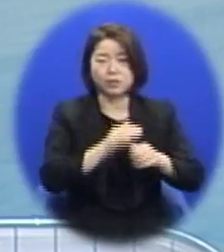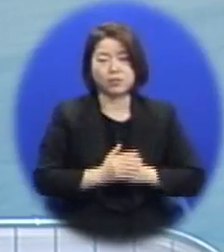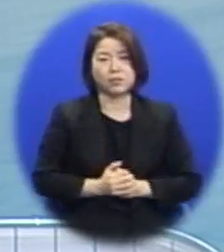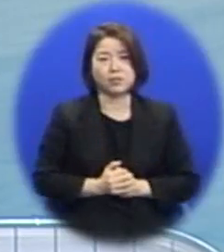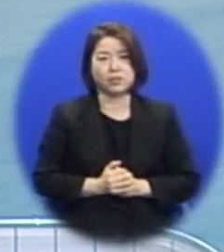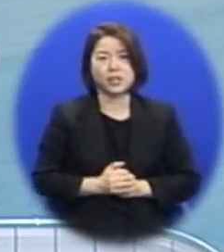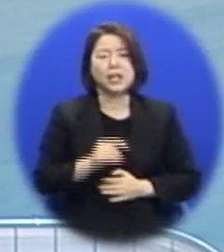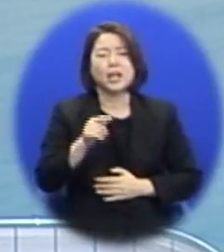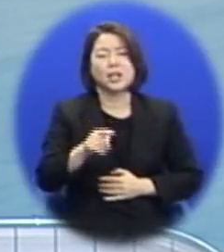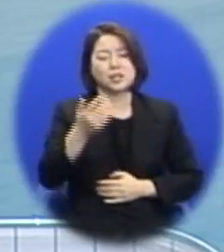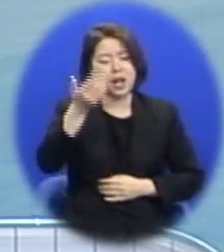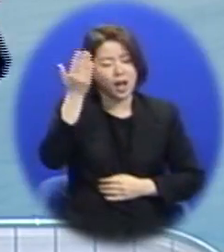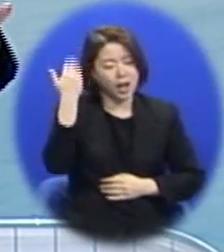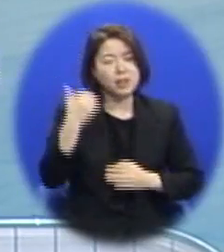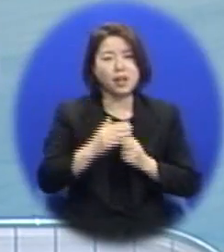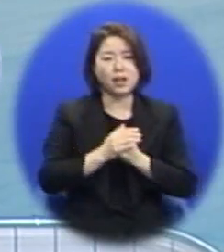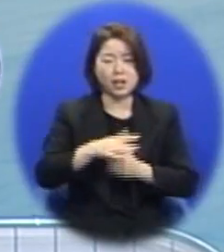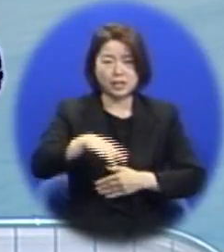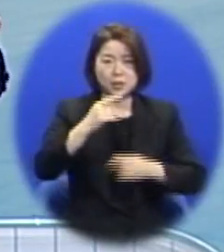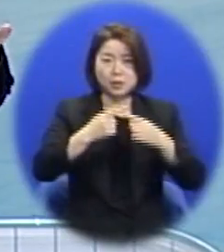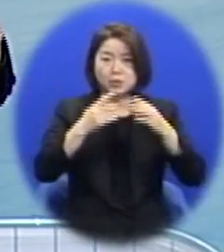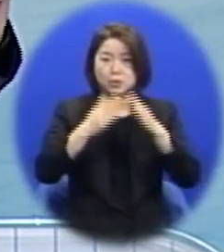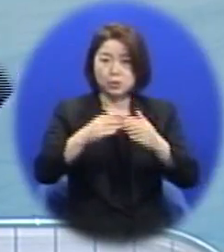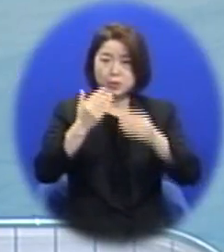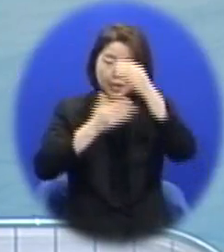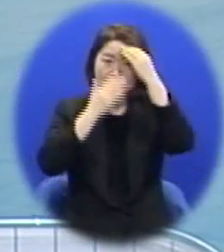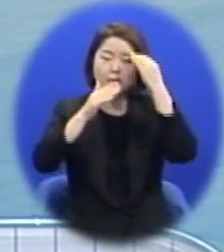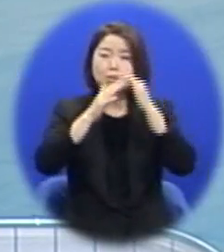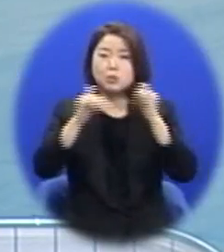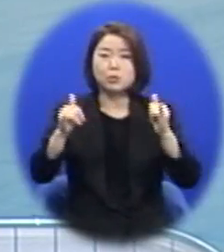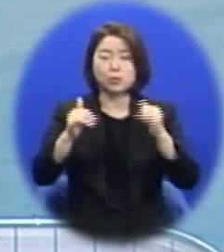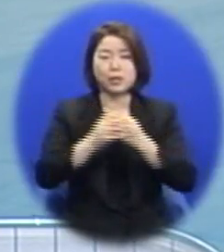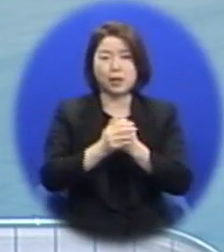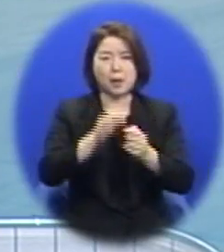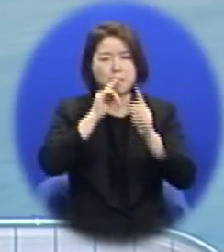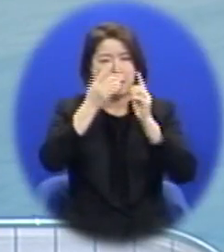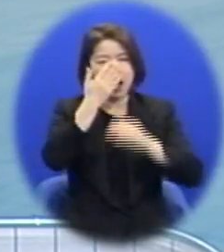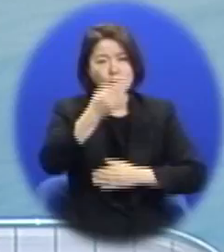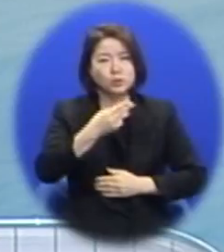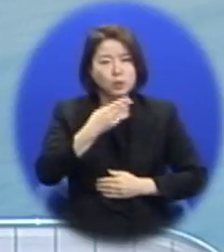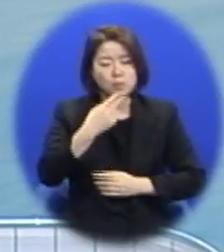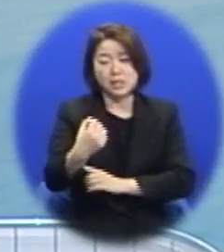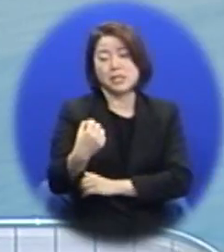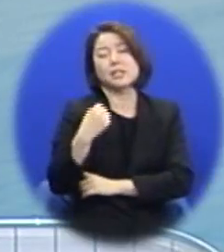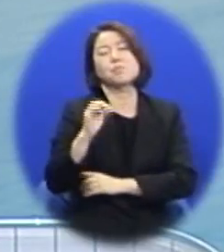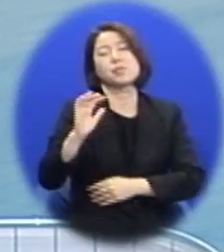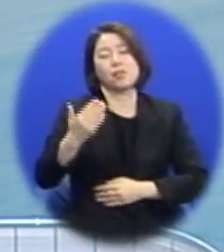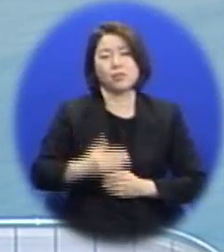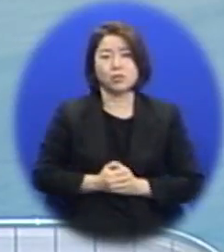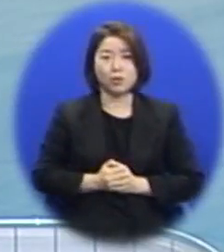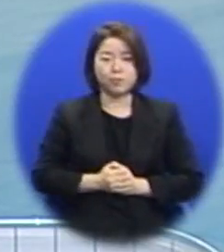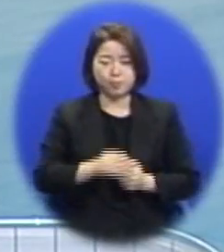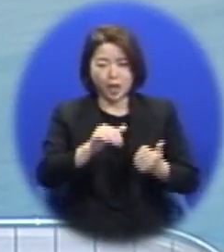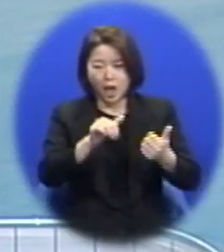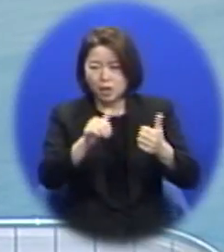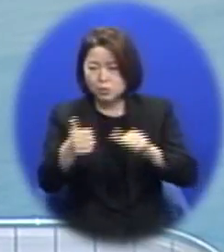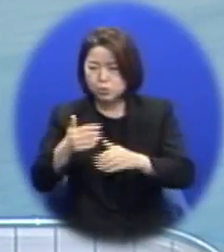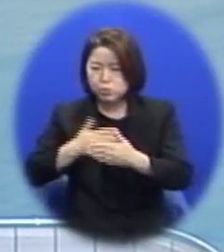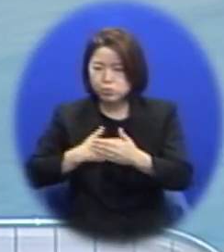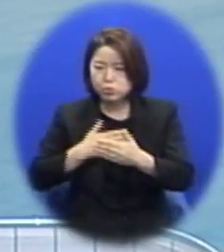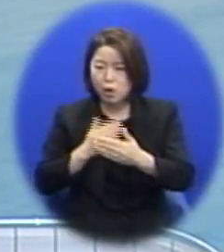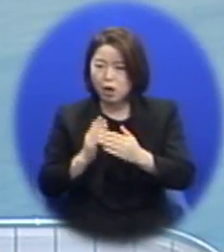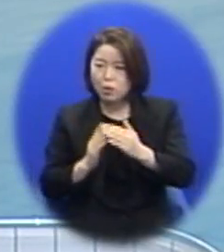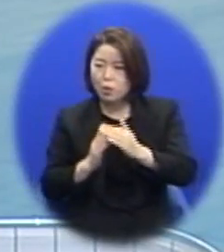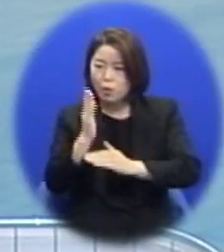이것은 그때 당시에 초대교회 성도들에게 말할 수 없는 힘이 되었습니다. 죽음의 두려움을